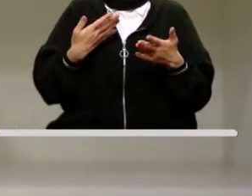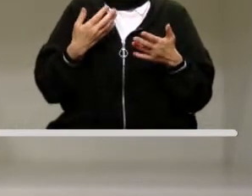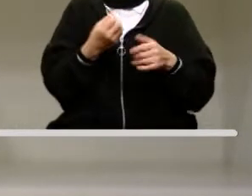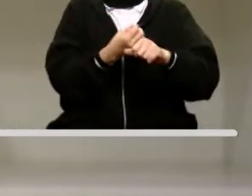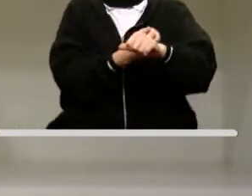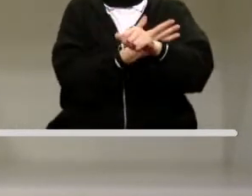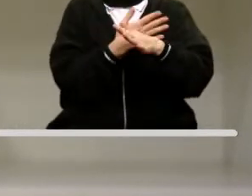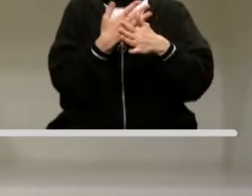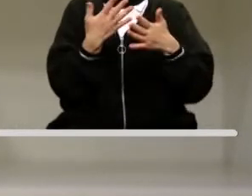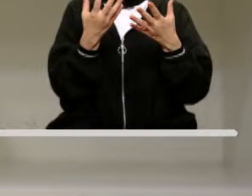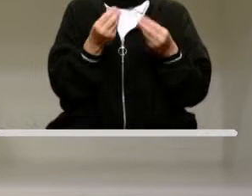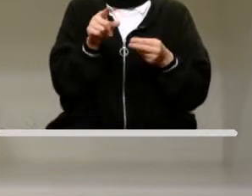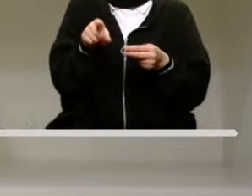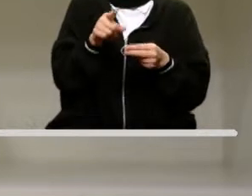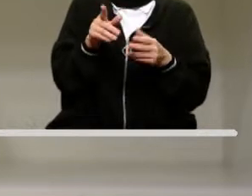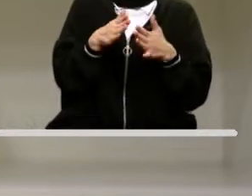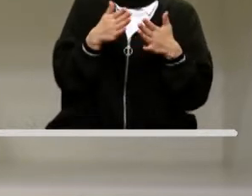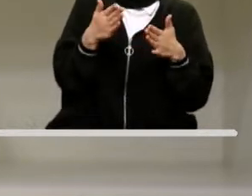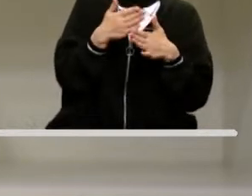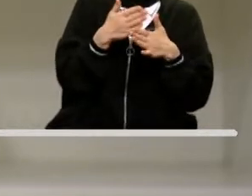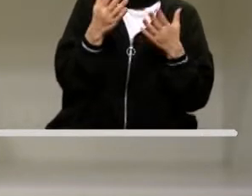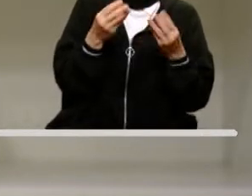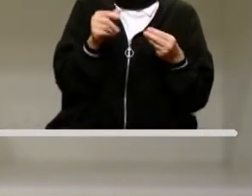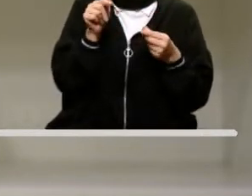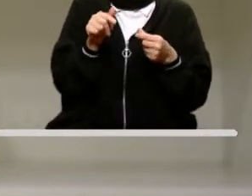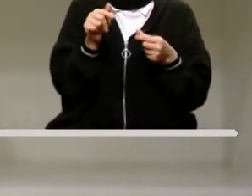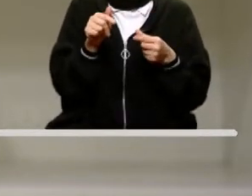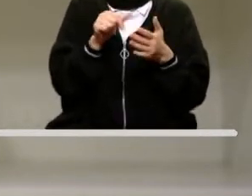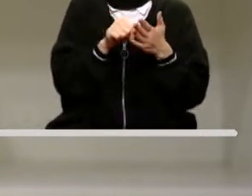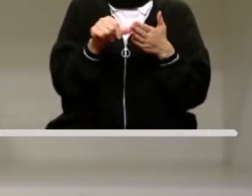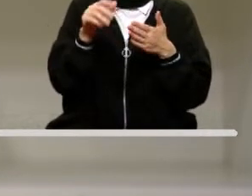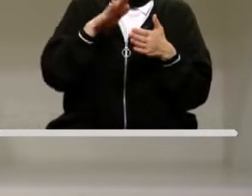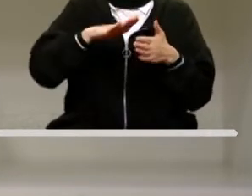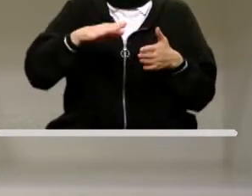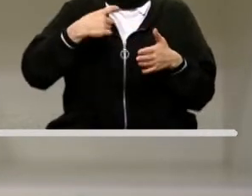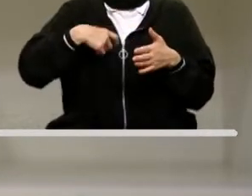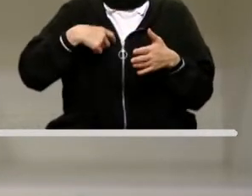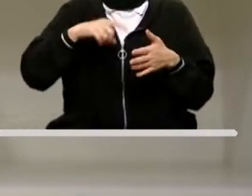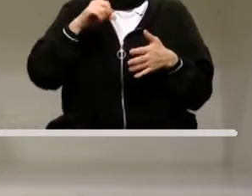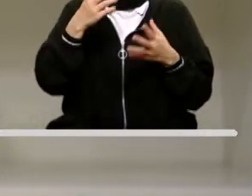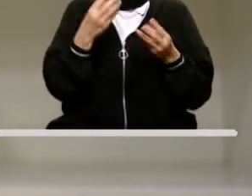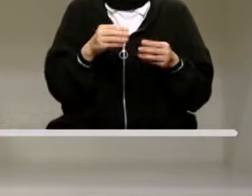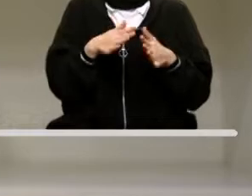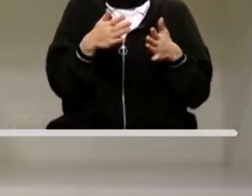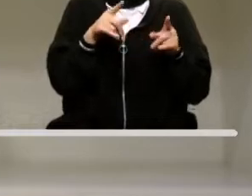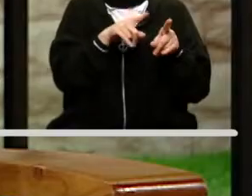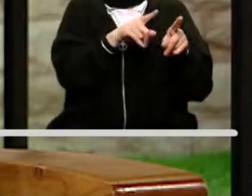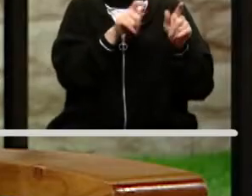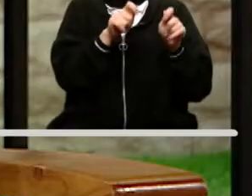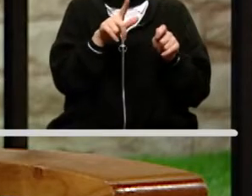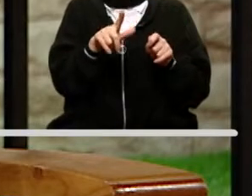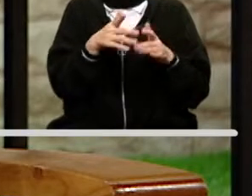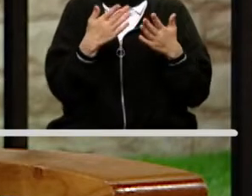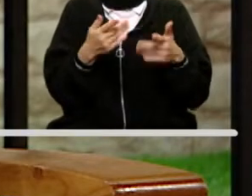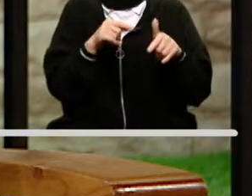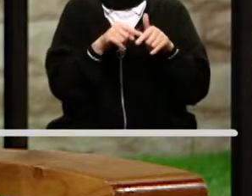duygu? Onlarda nasıl bir şeye neden oluyor? Ve biz hani bunu her çocuğa özel mi gözlemlemeliyiz? Nasıl takip etmeliyiz? Fatih hocam çok